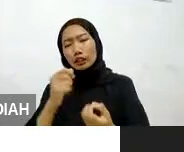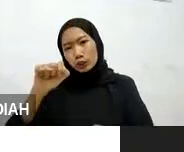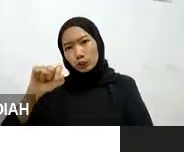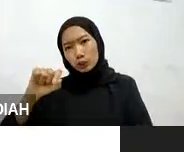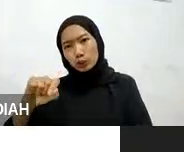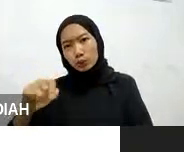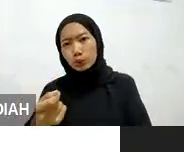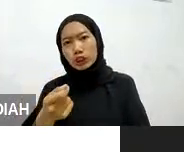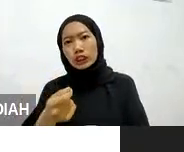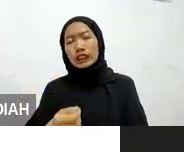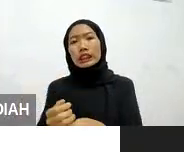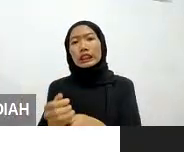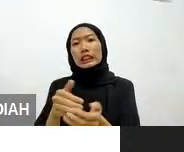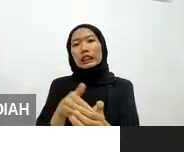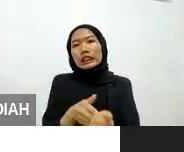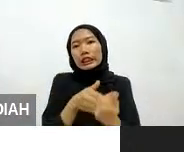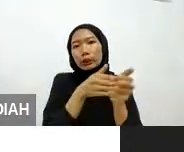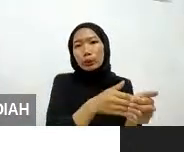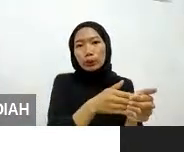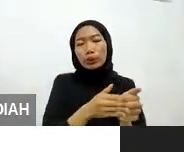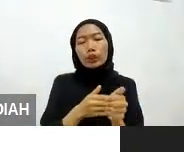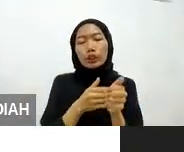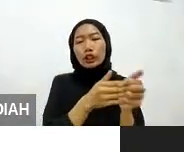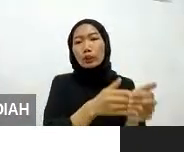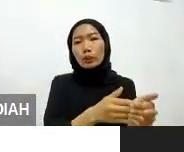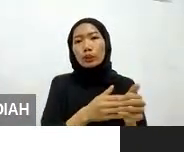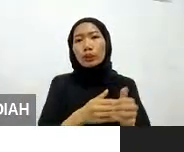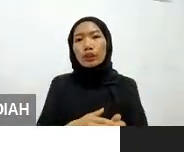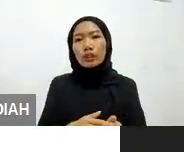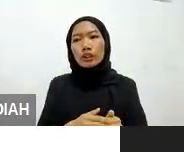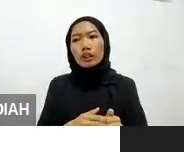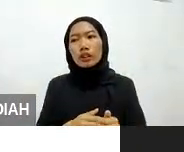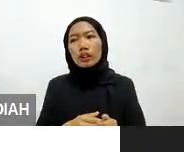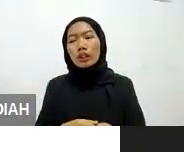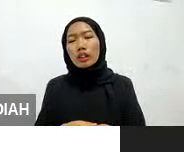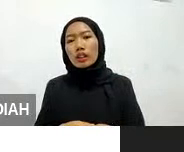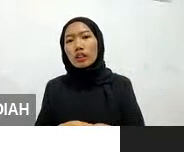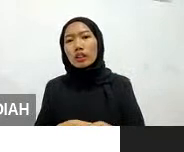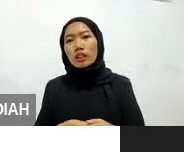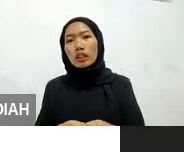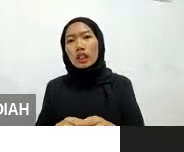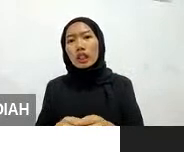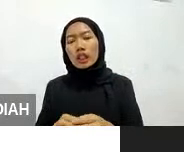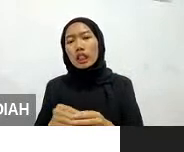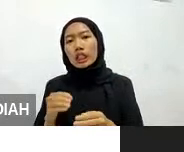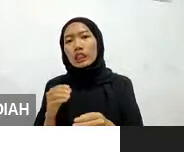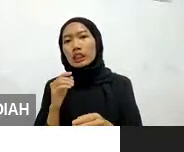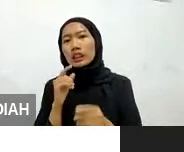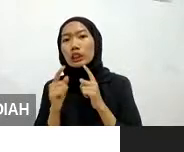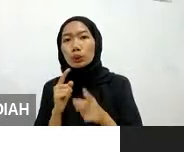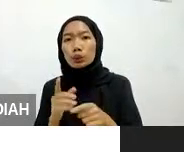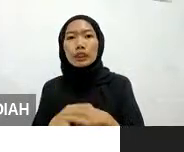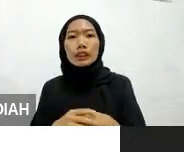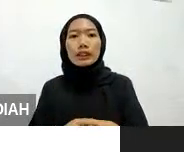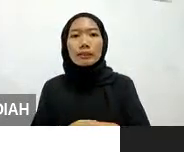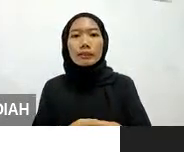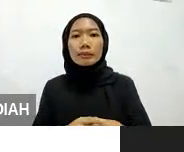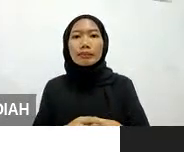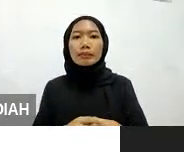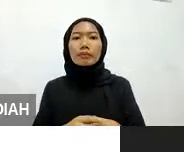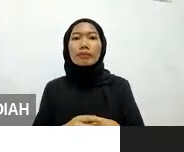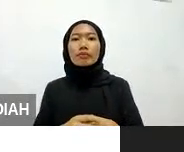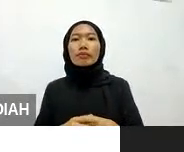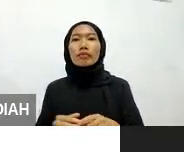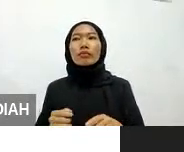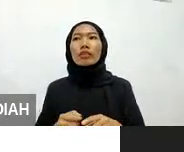dan banyak hal itu adalah top down tanpa melihat GETSI ataupun social inclusion, terutama untuk penyandang disabilitas.